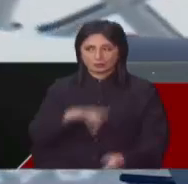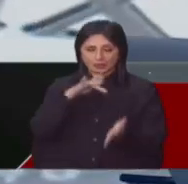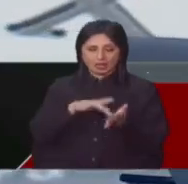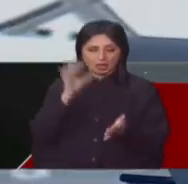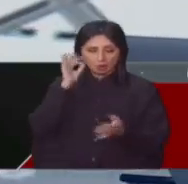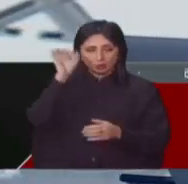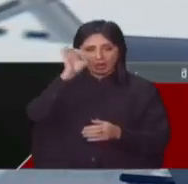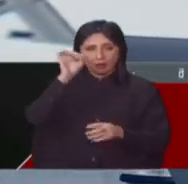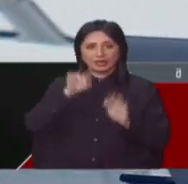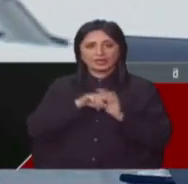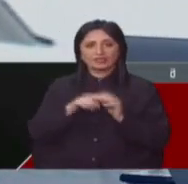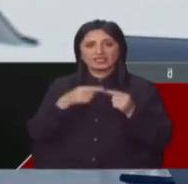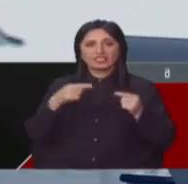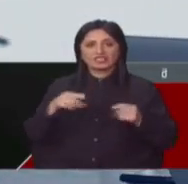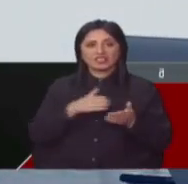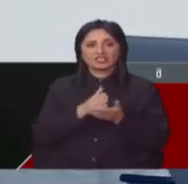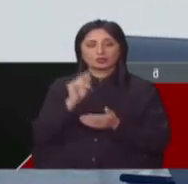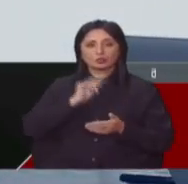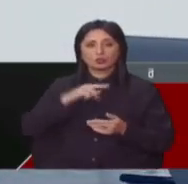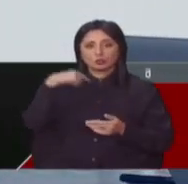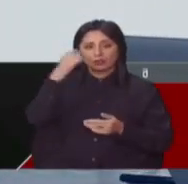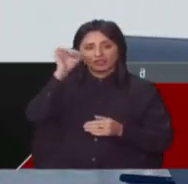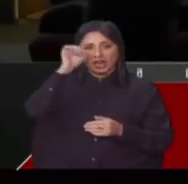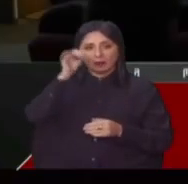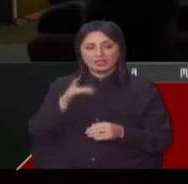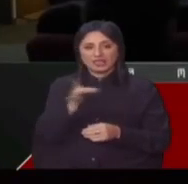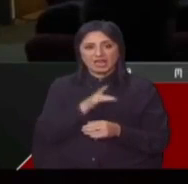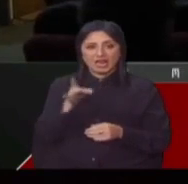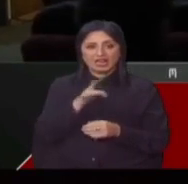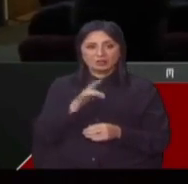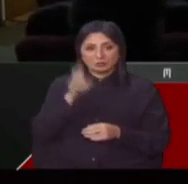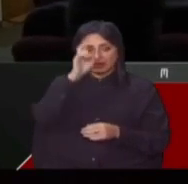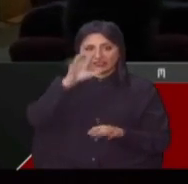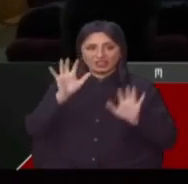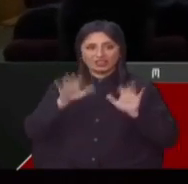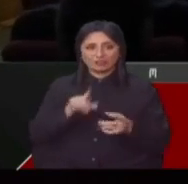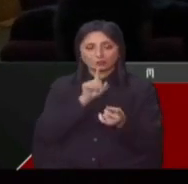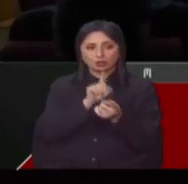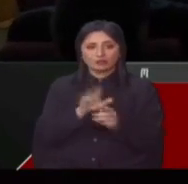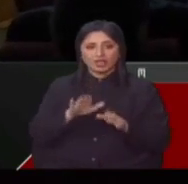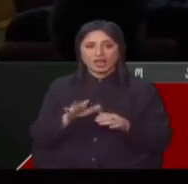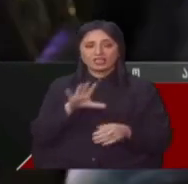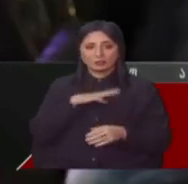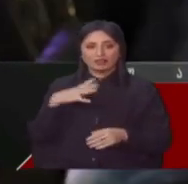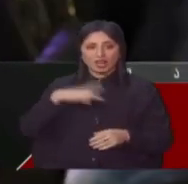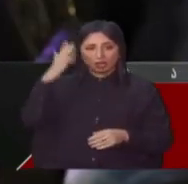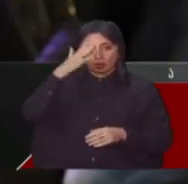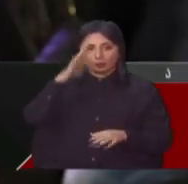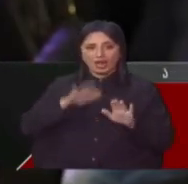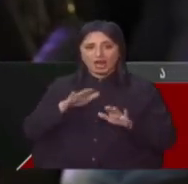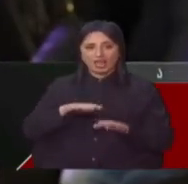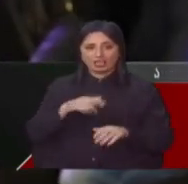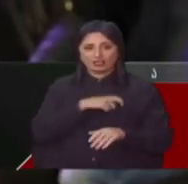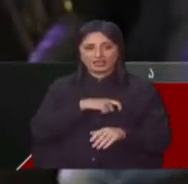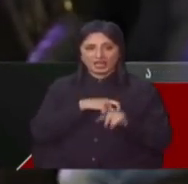Kalak Zudichi, Abhazeti, Denul Svadas, Ospero, Shimovac, Pirepsa, Abhazeti, Autonomiei Republicii Stauro, Bistauč, Domarișe, Adgazem, Ofevoda, Kartulio, Snebisa,